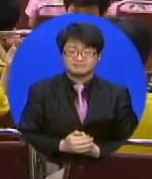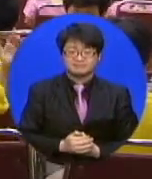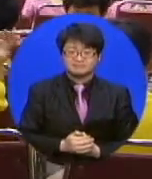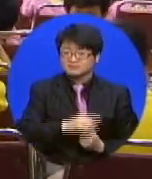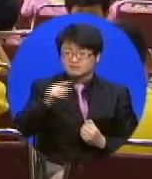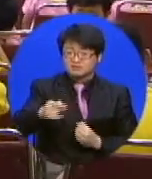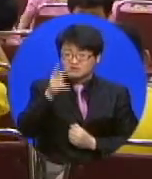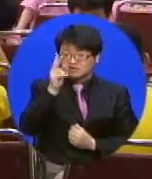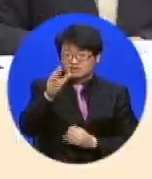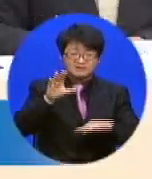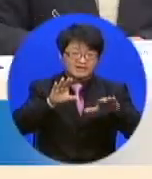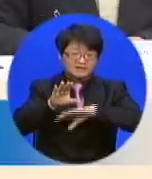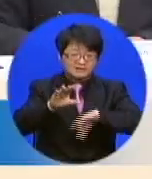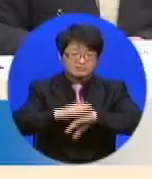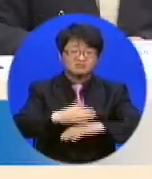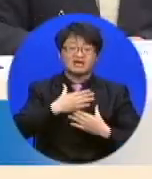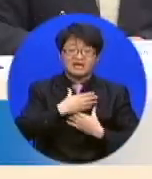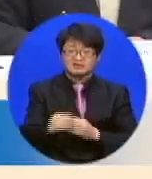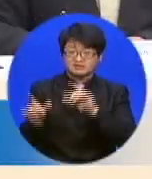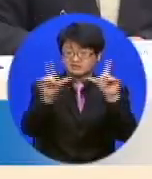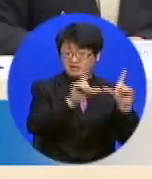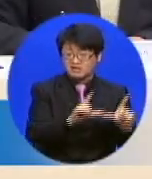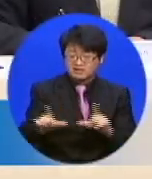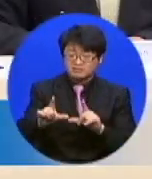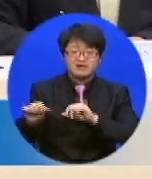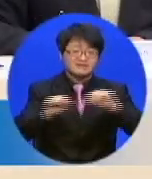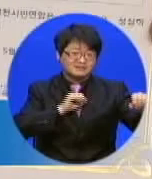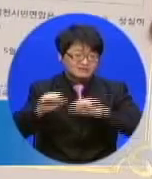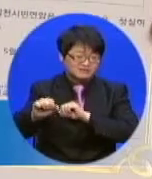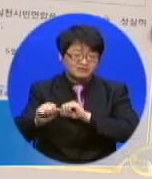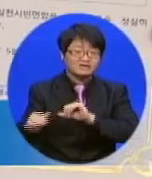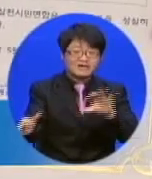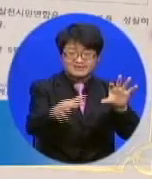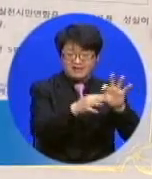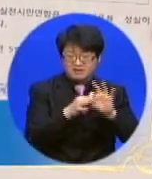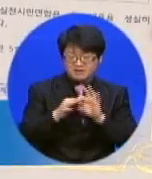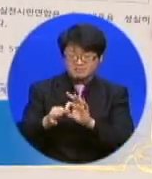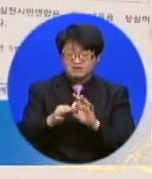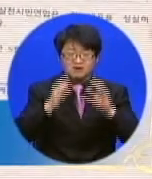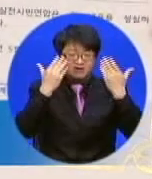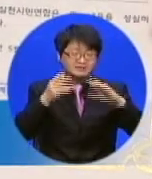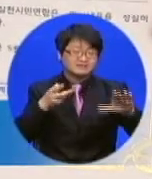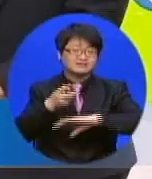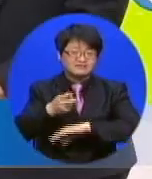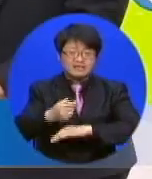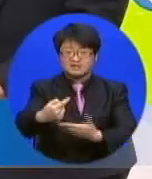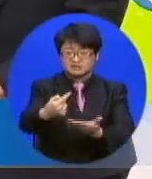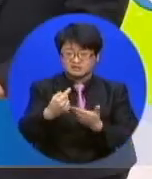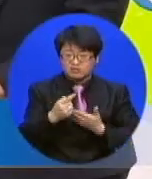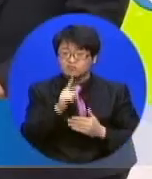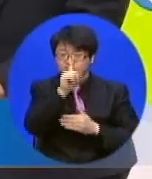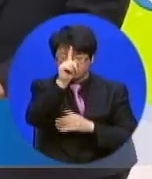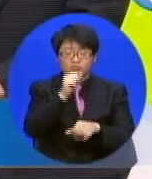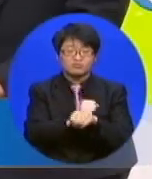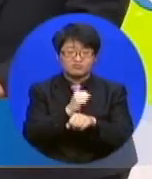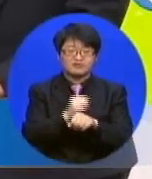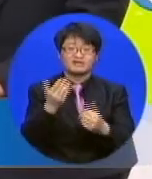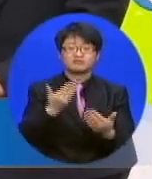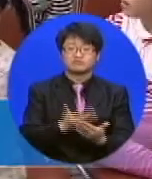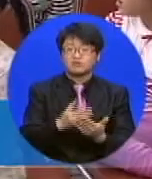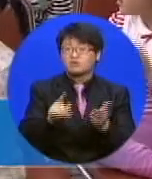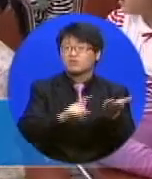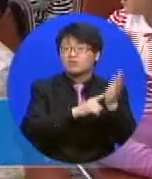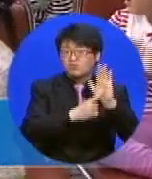도는 현대자동차, 안전생활 실천 시민연합과 협약을 맺고 어린이 통학 차량 신고 의무화를 추진하고